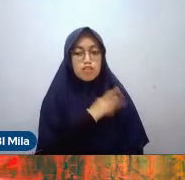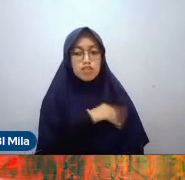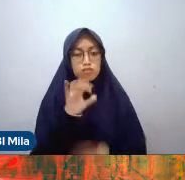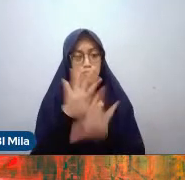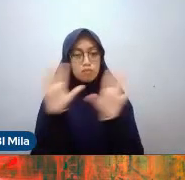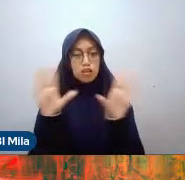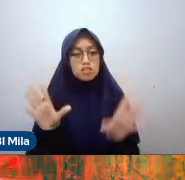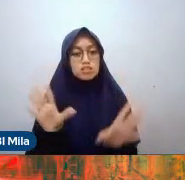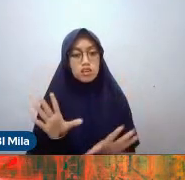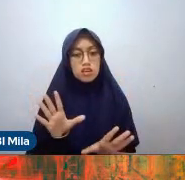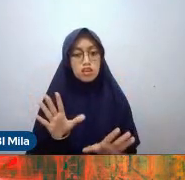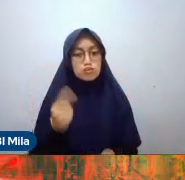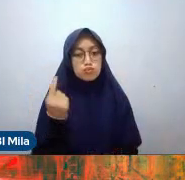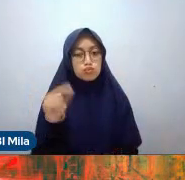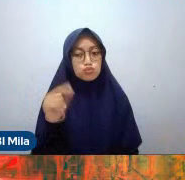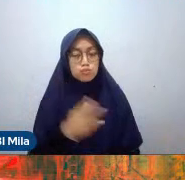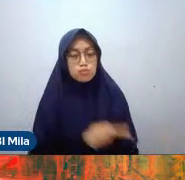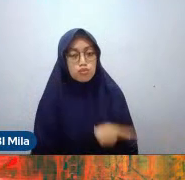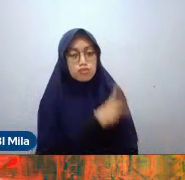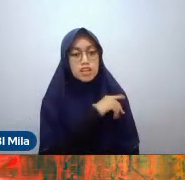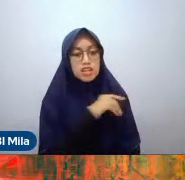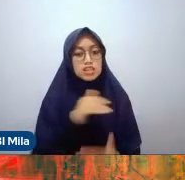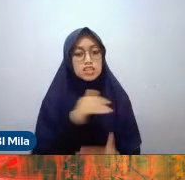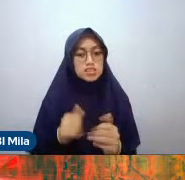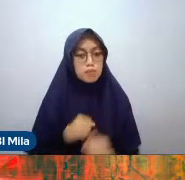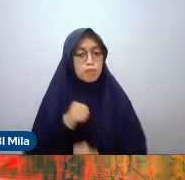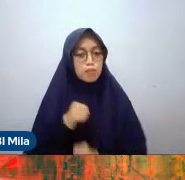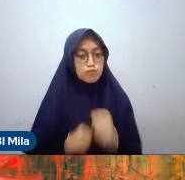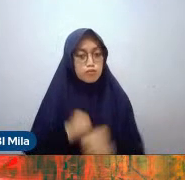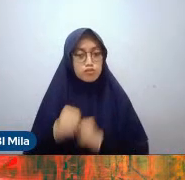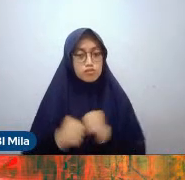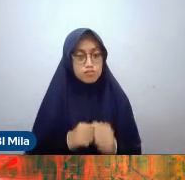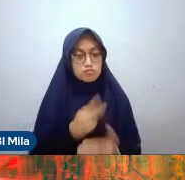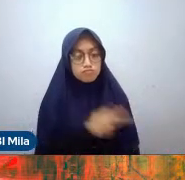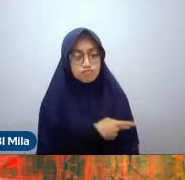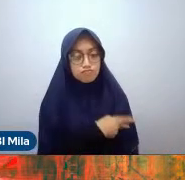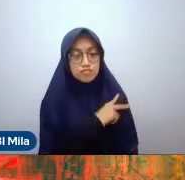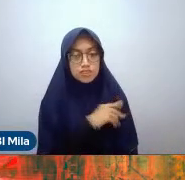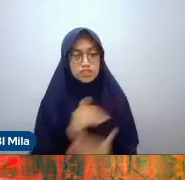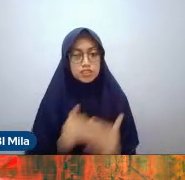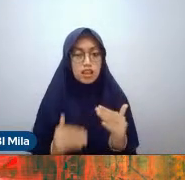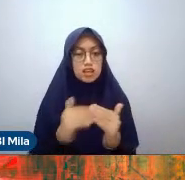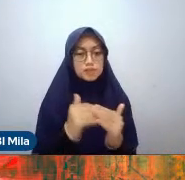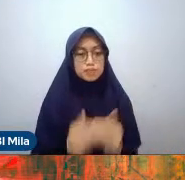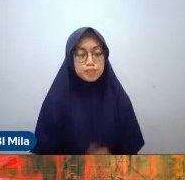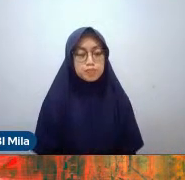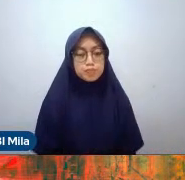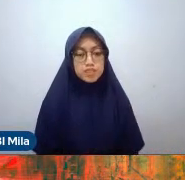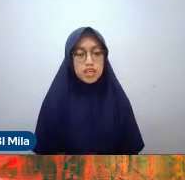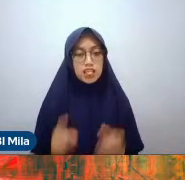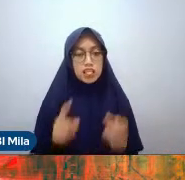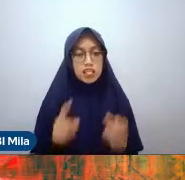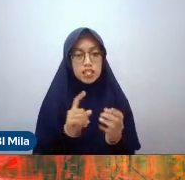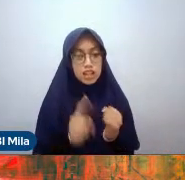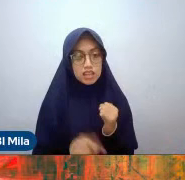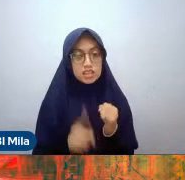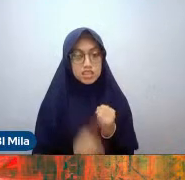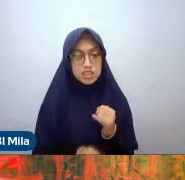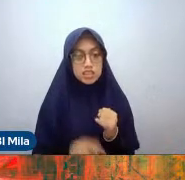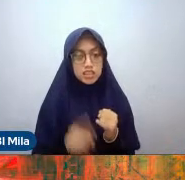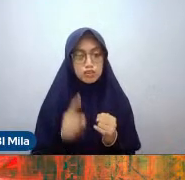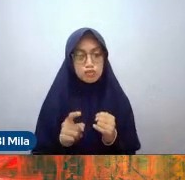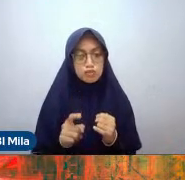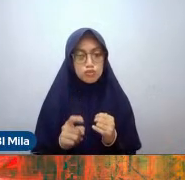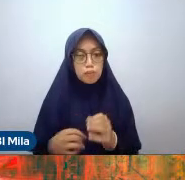harus mengoptimalisasi potensi-potensinya yang lain, seperti itu. Nah, yang terakhir adalah bahwa perkembangan emosi